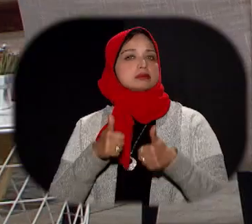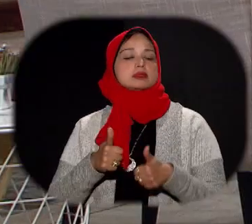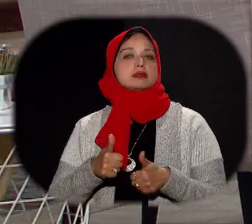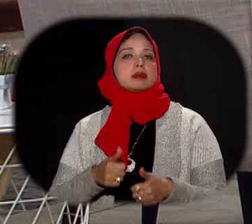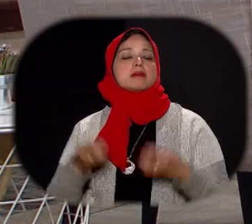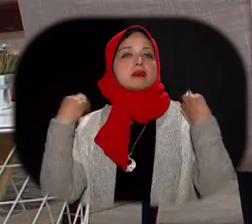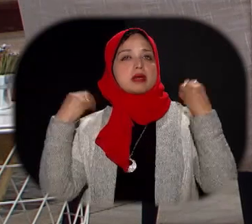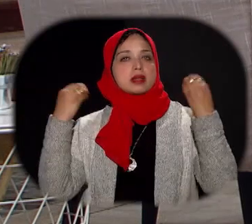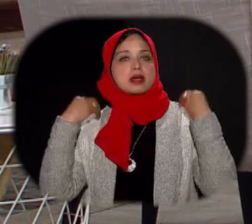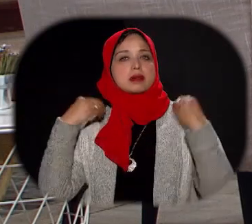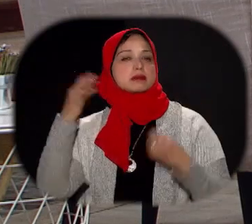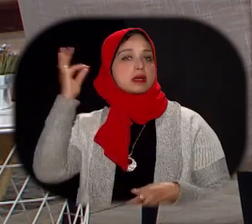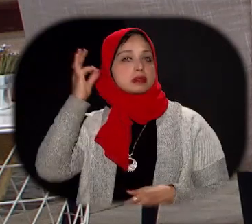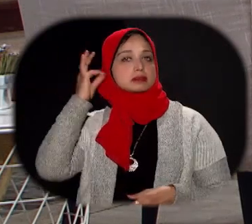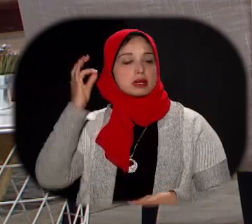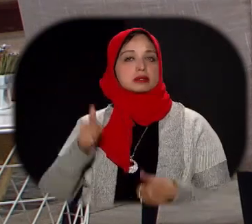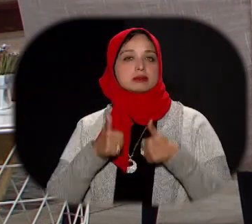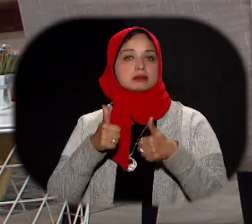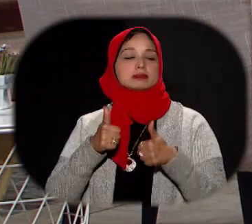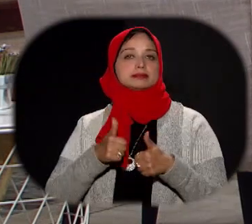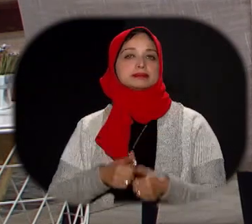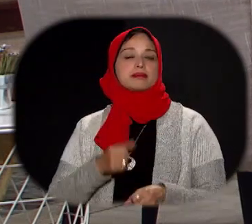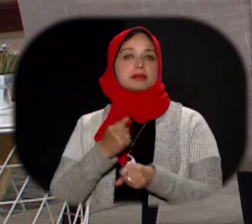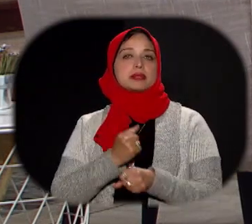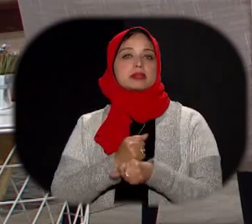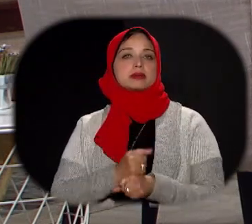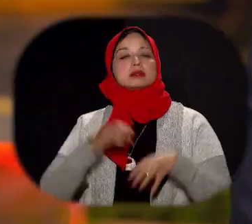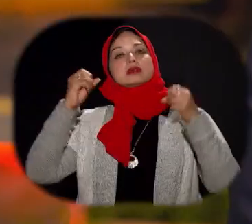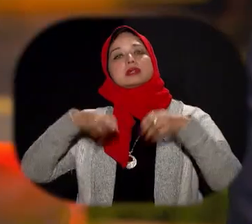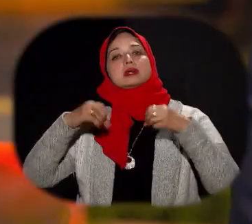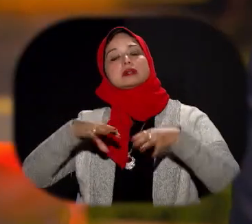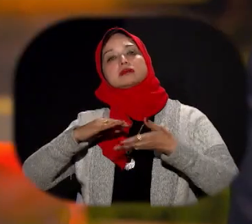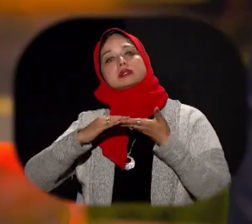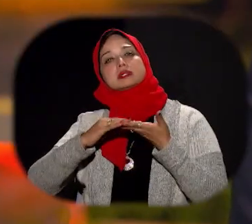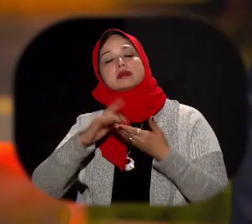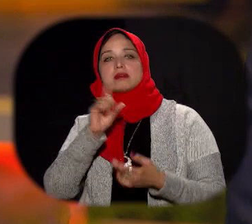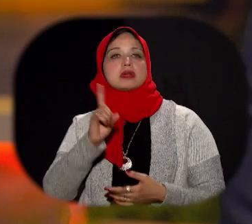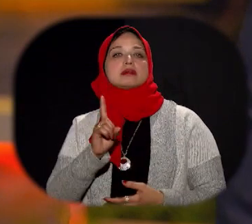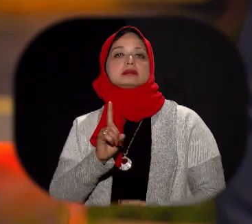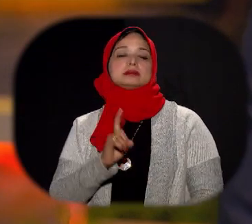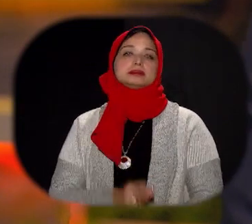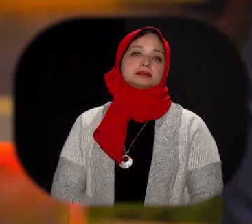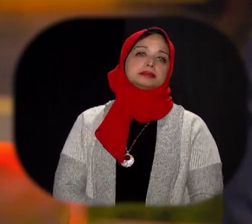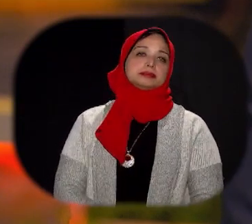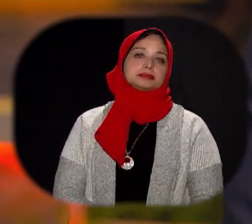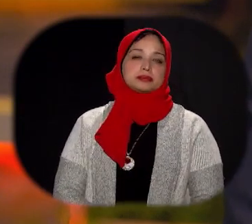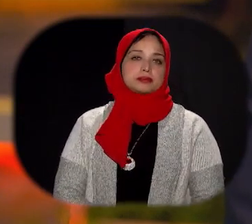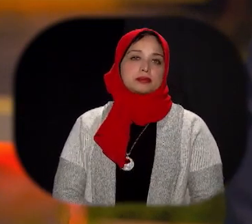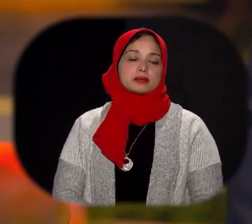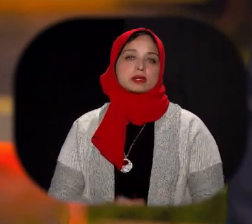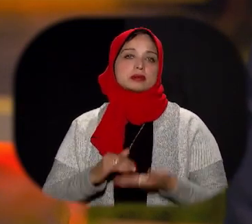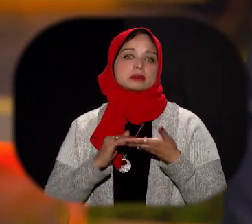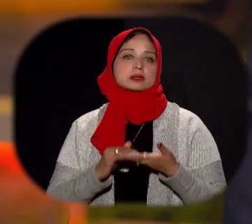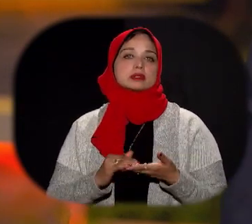جديده خالص اكتشفناها وده بيبقى عمل تطوعي ولا انت مش عمل تطوعي العمل التطوعي تحديدا في